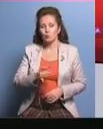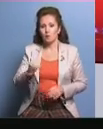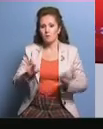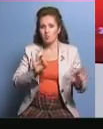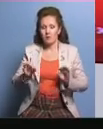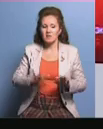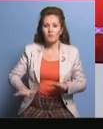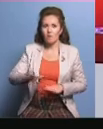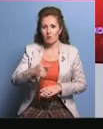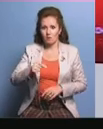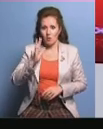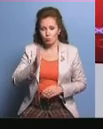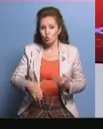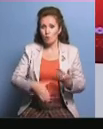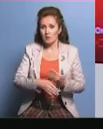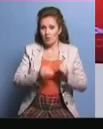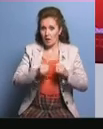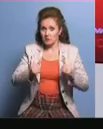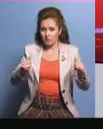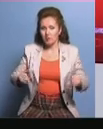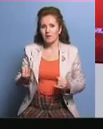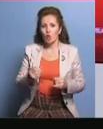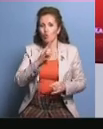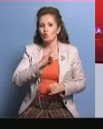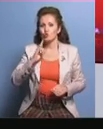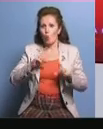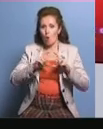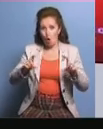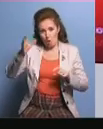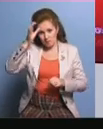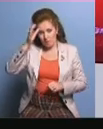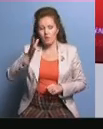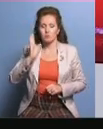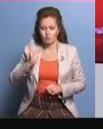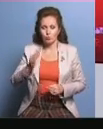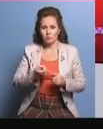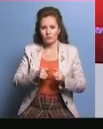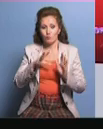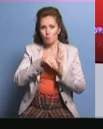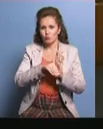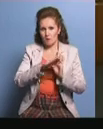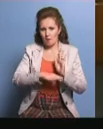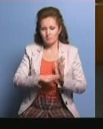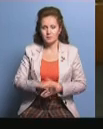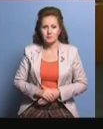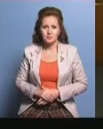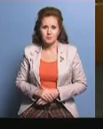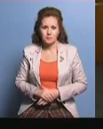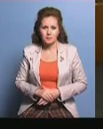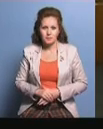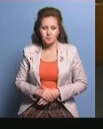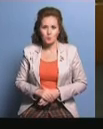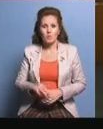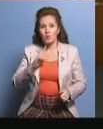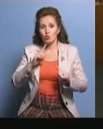конкуренции. Дошкольное образование – одна из них. Что еще вошло в список, расскажут наши корреспонденты. На совещание